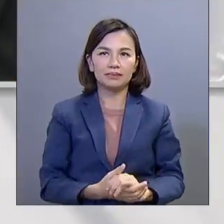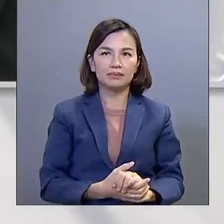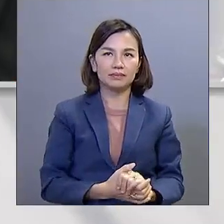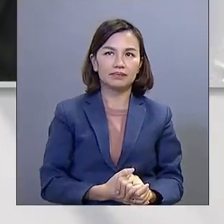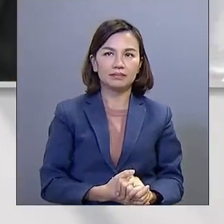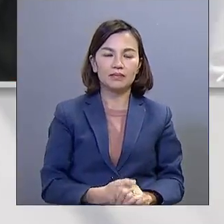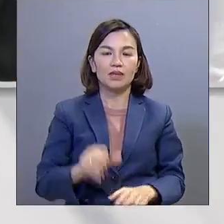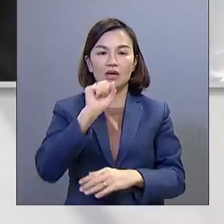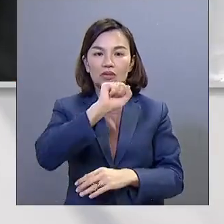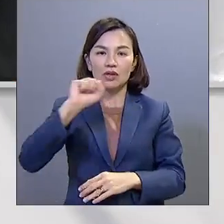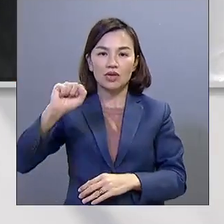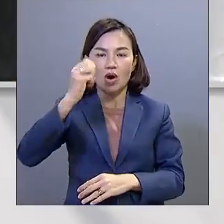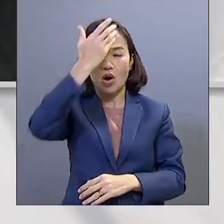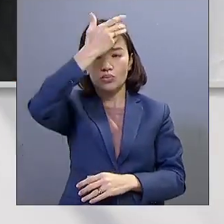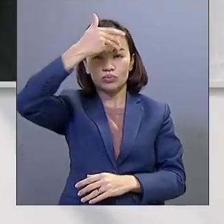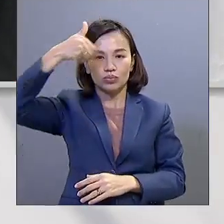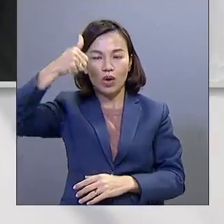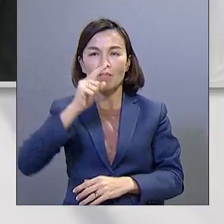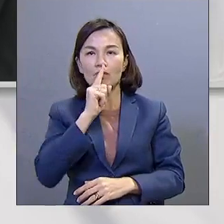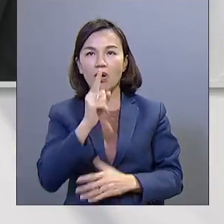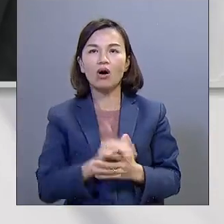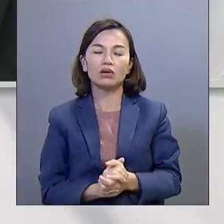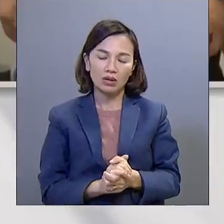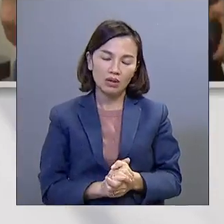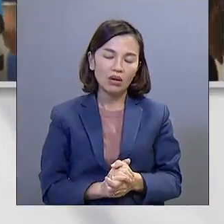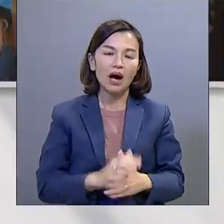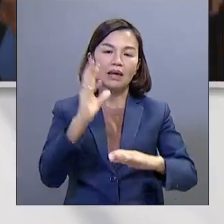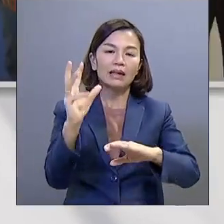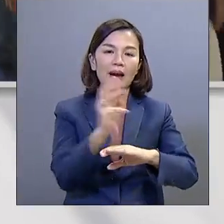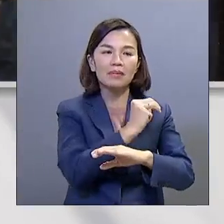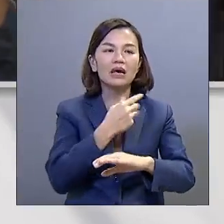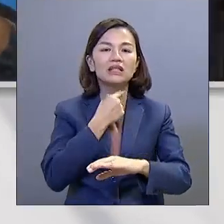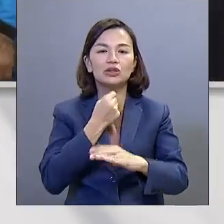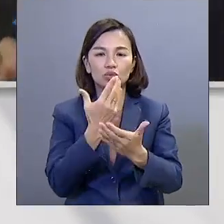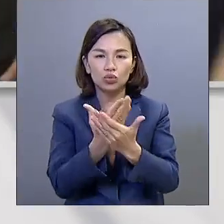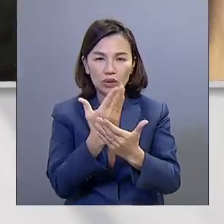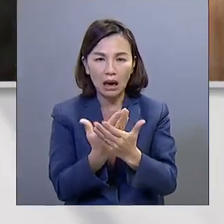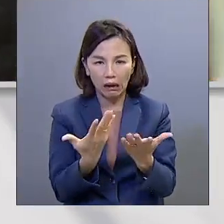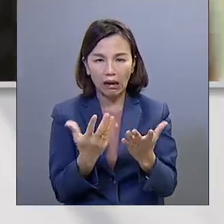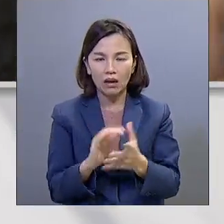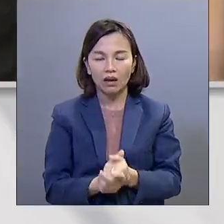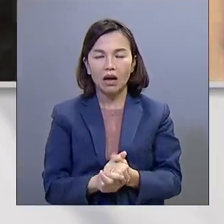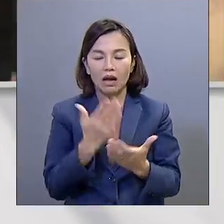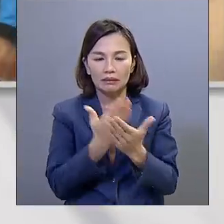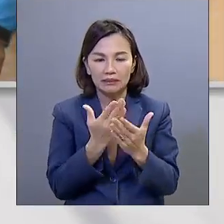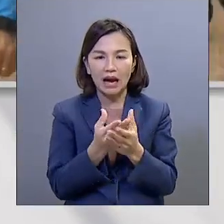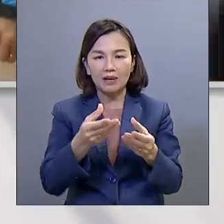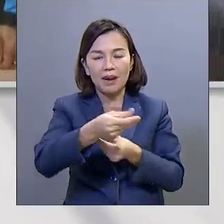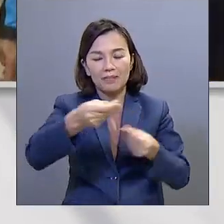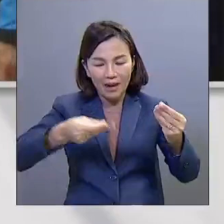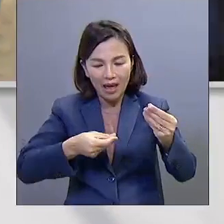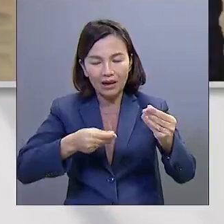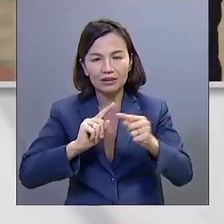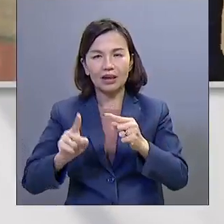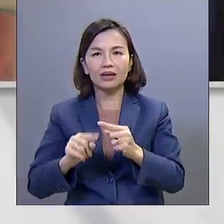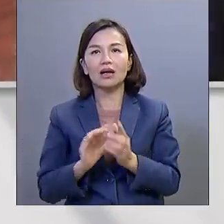ชวนหลีกภัยตั้งข้อสังเกตถึงธนกิจการเมืองและชี้ว่าประชาชนเท่านั้นที่จะป้องและปราบได้ในฐาน